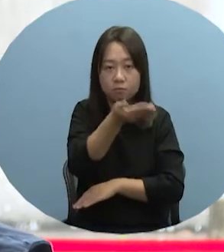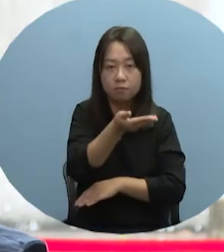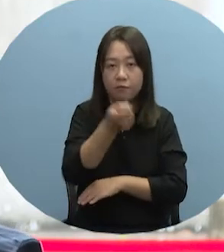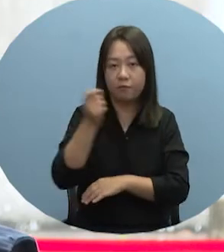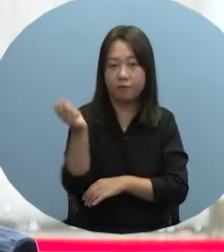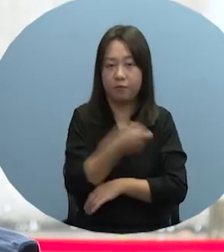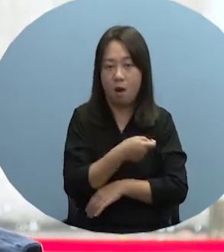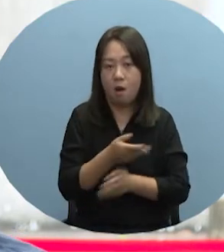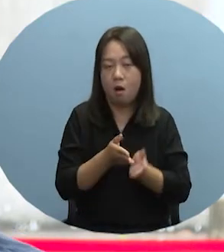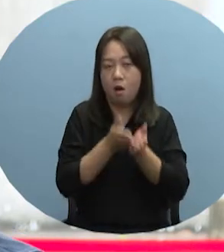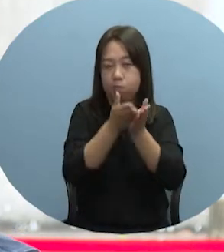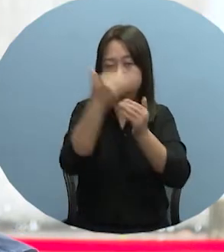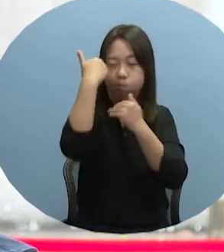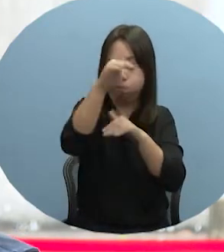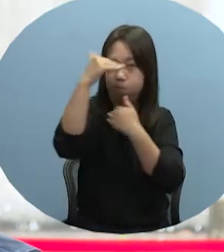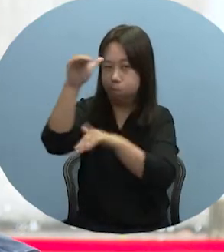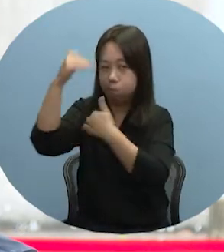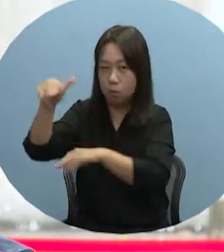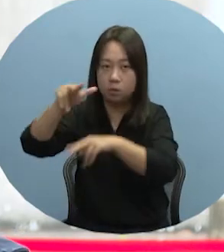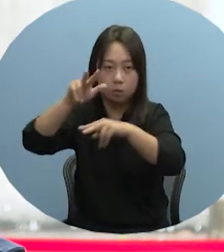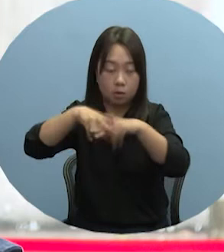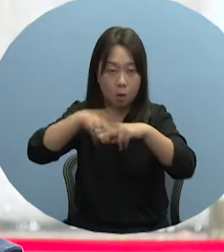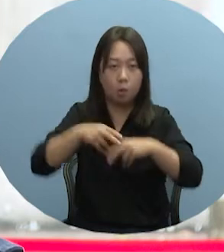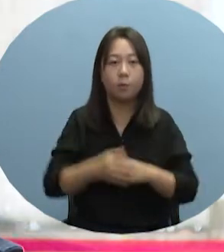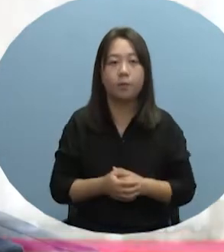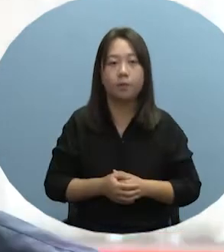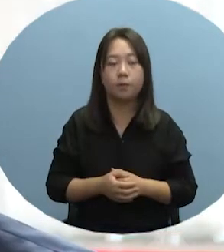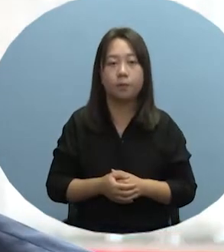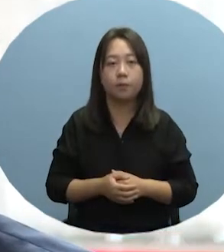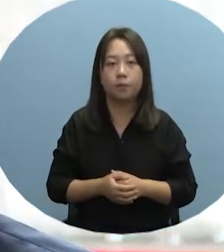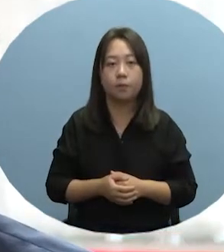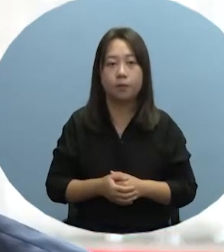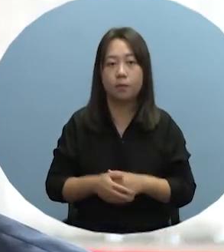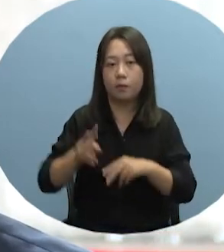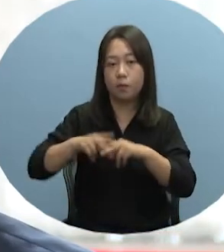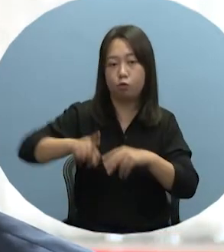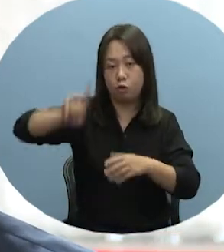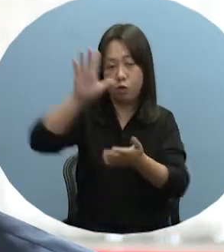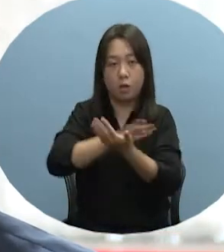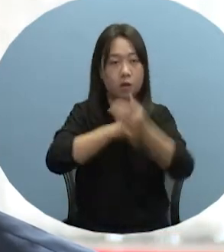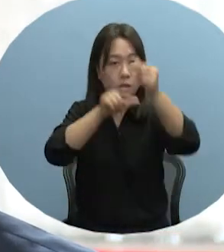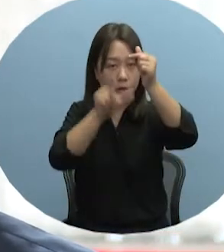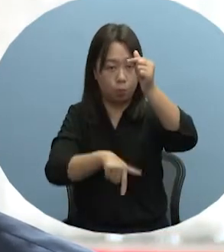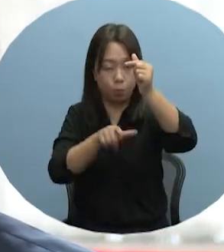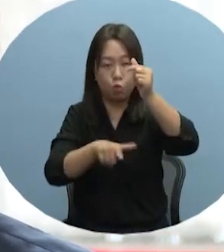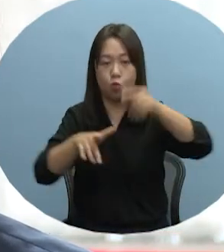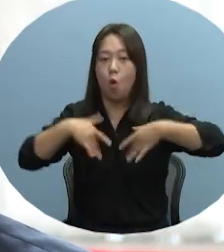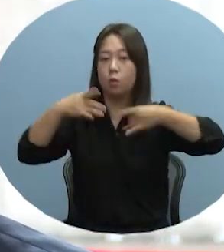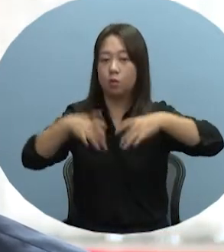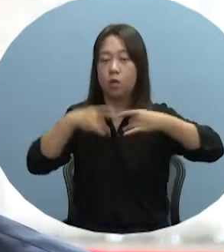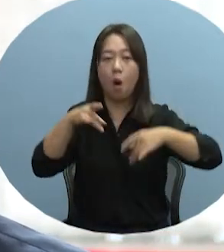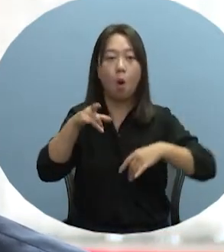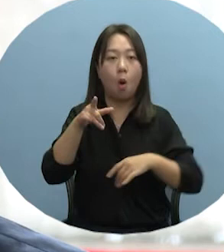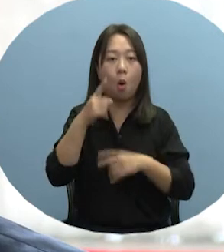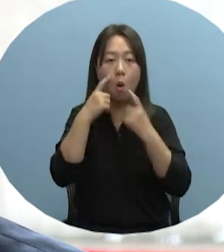是分发去内地，偷运去内地。内地呢在去年的10月对澳洲龙